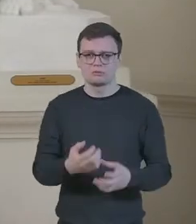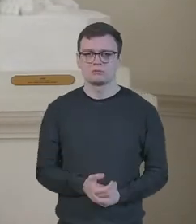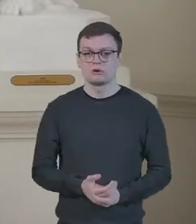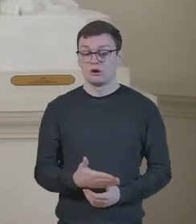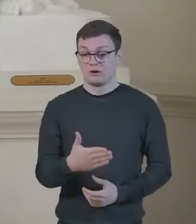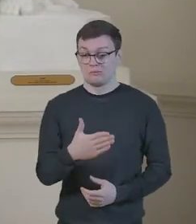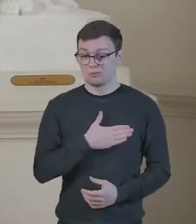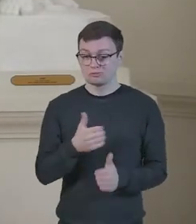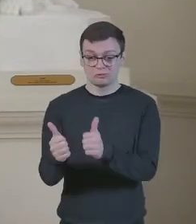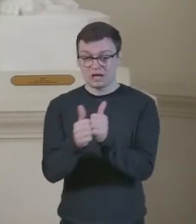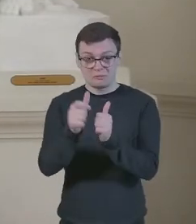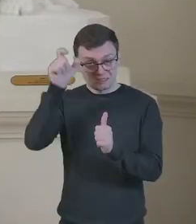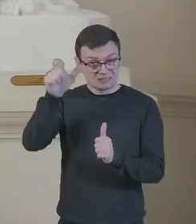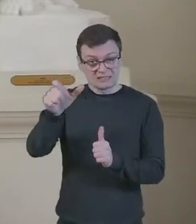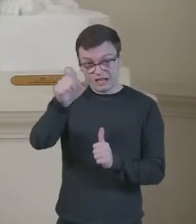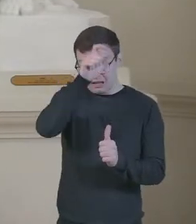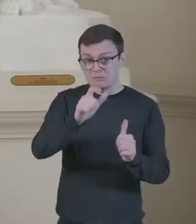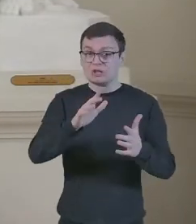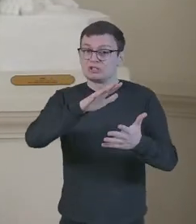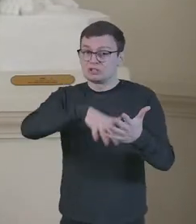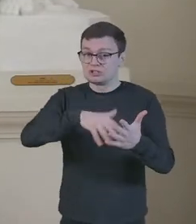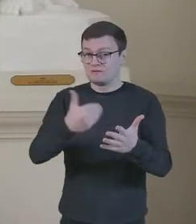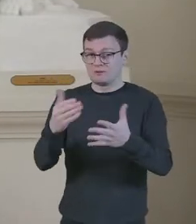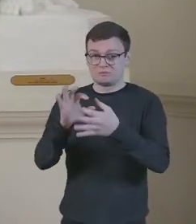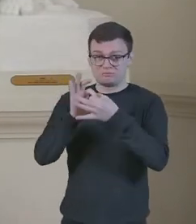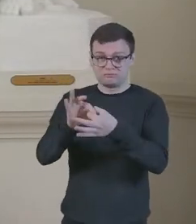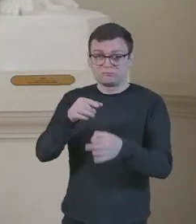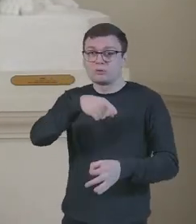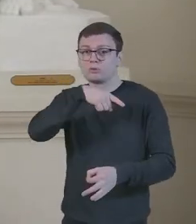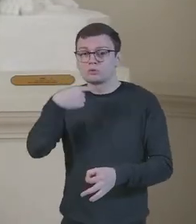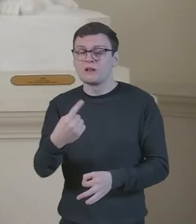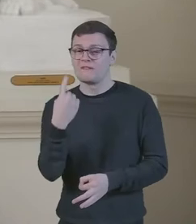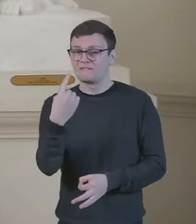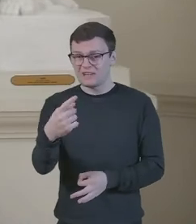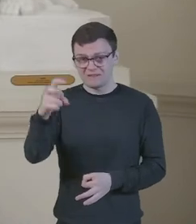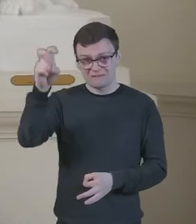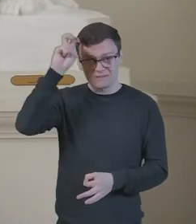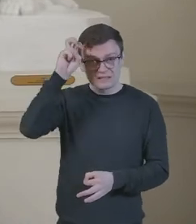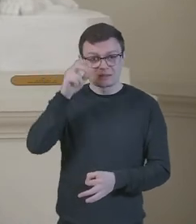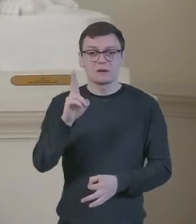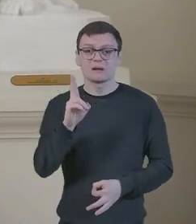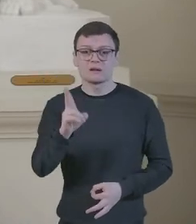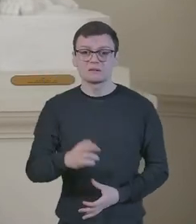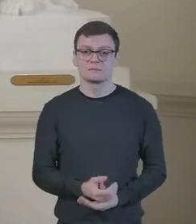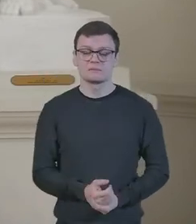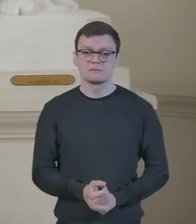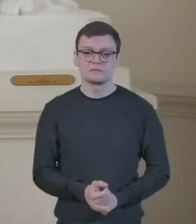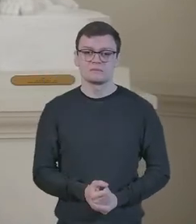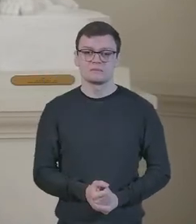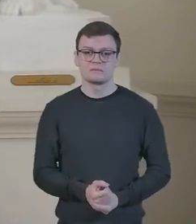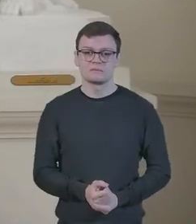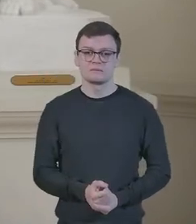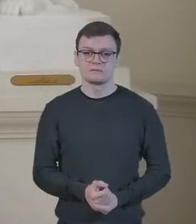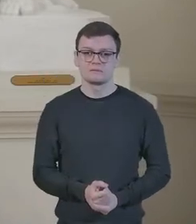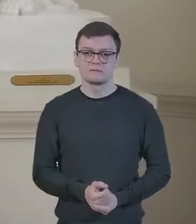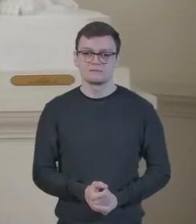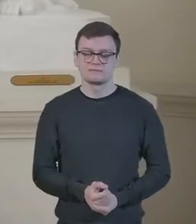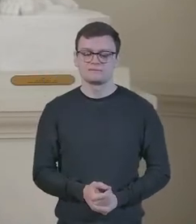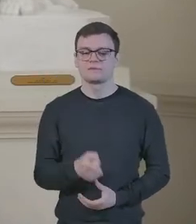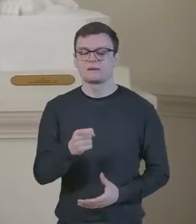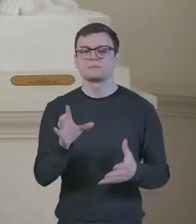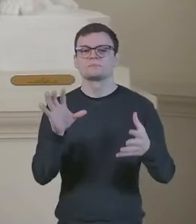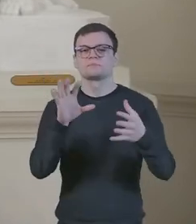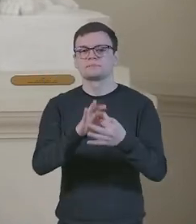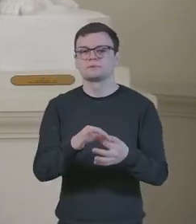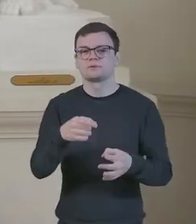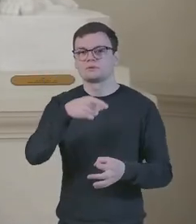kaimyno. Deja, mūsų kaimynė Serbija vis dar tarnauja Rusijos interesams regione ir vienintelė šalis, kuri neprisijungia prie